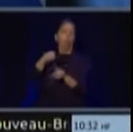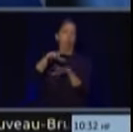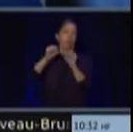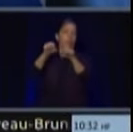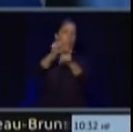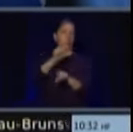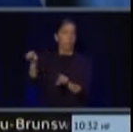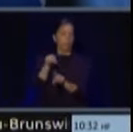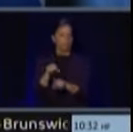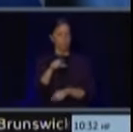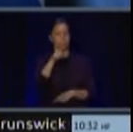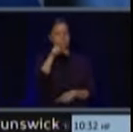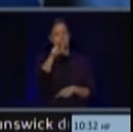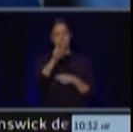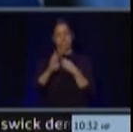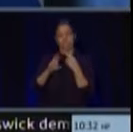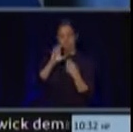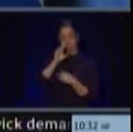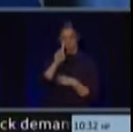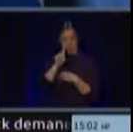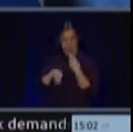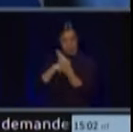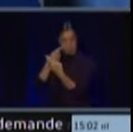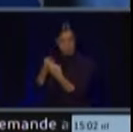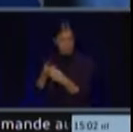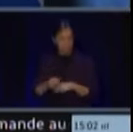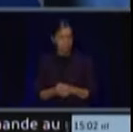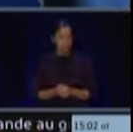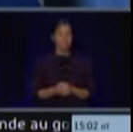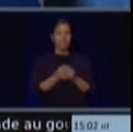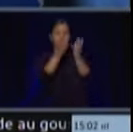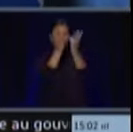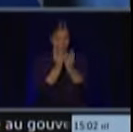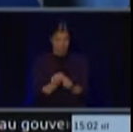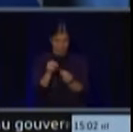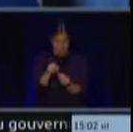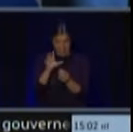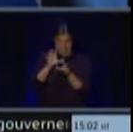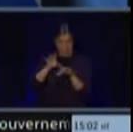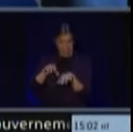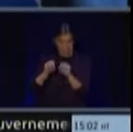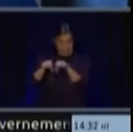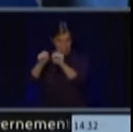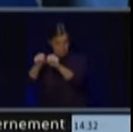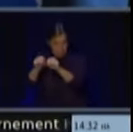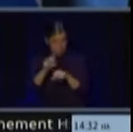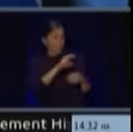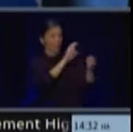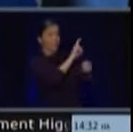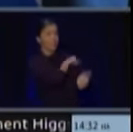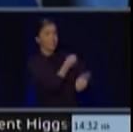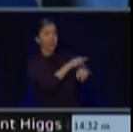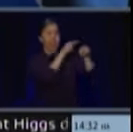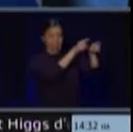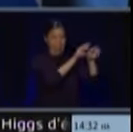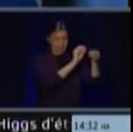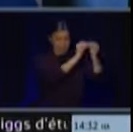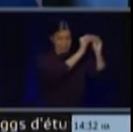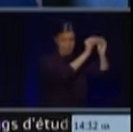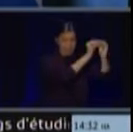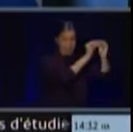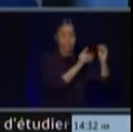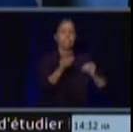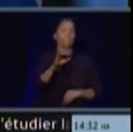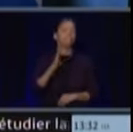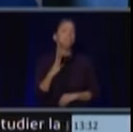tel et le nombre d'hospitalisations. Si vous faites des parallèles entre la deuxième vague et la quatrième vague qui se sont produits à peu